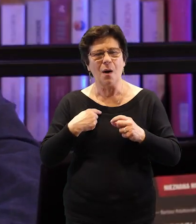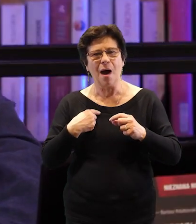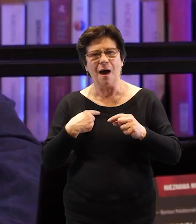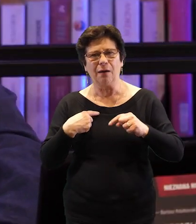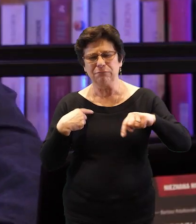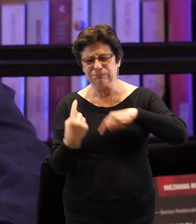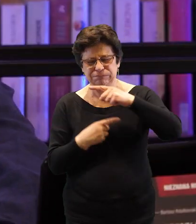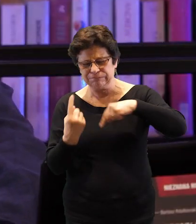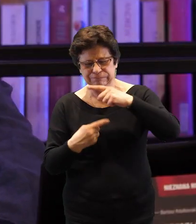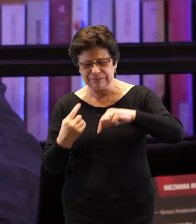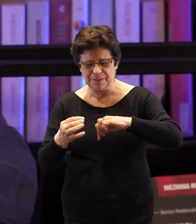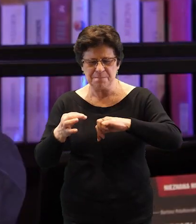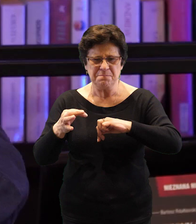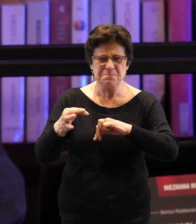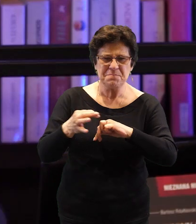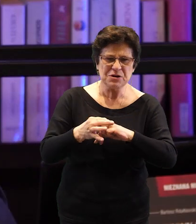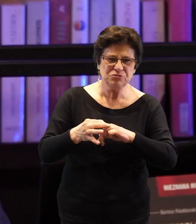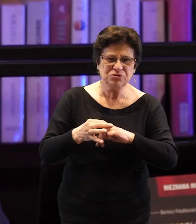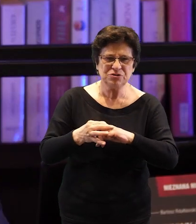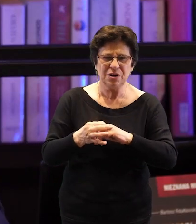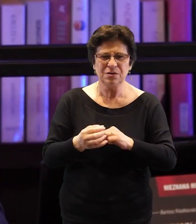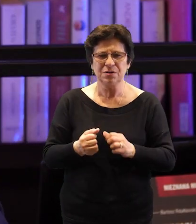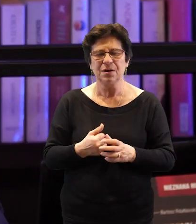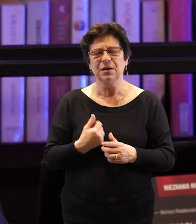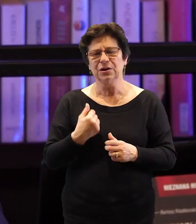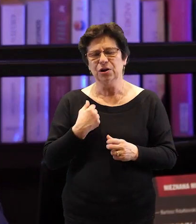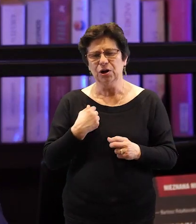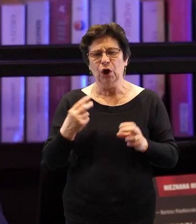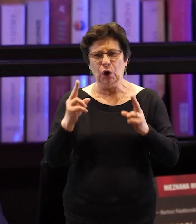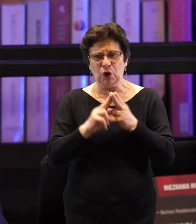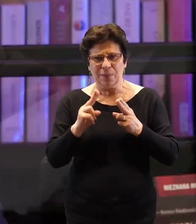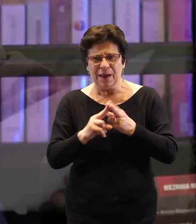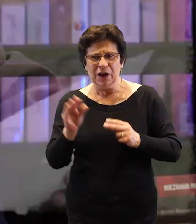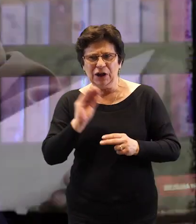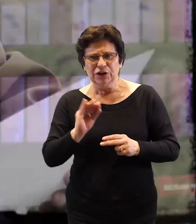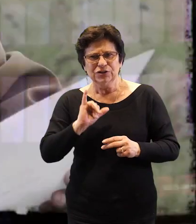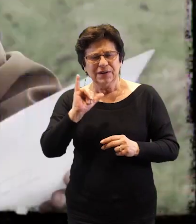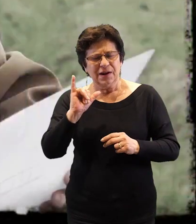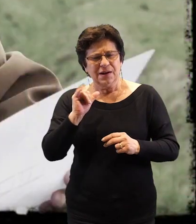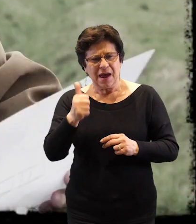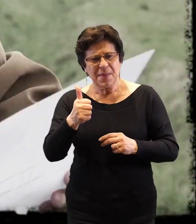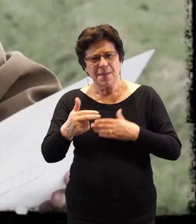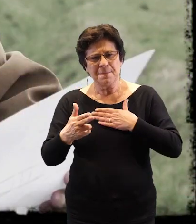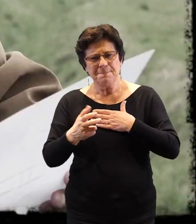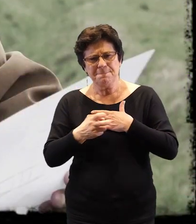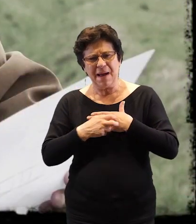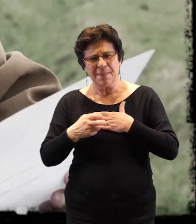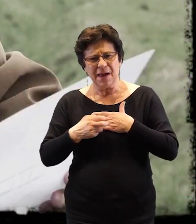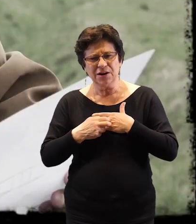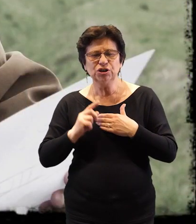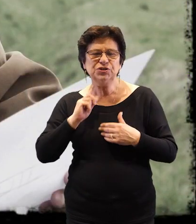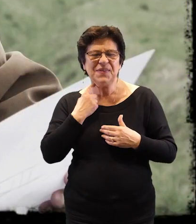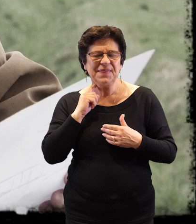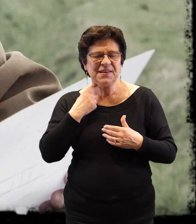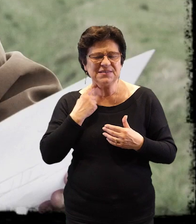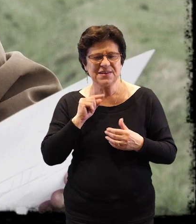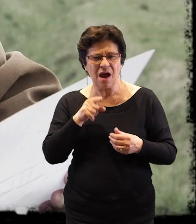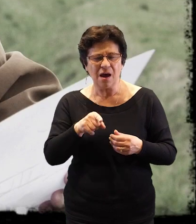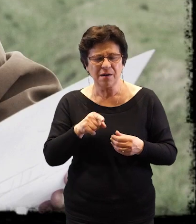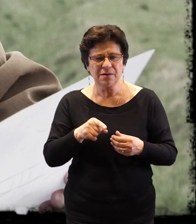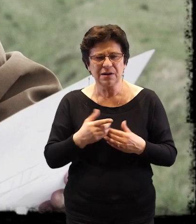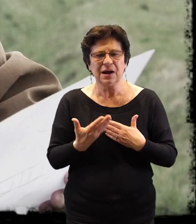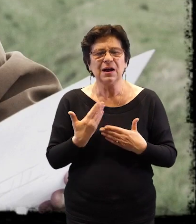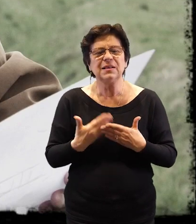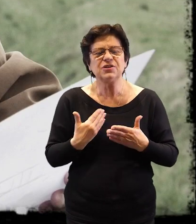wokół, jakieś pierścienie były. Ja się skontaktowałem z jeszcze jednym badaczem ze Świdnicy. Dlaczego